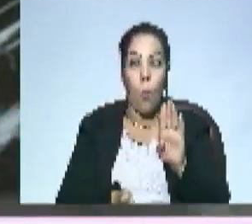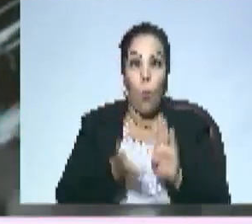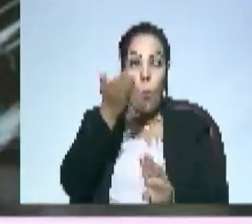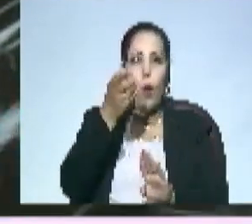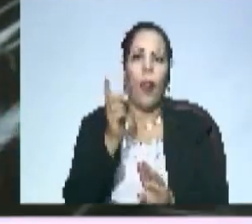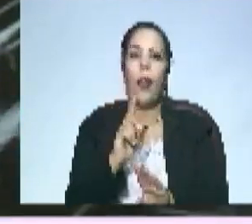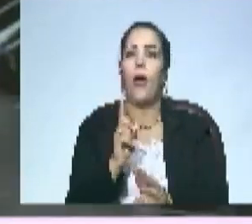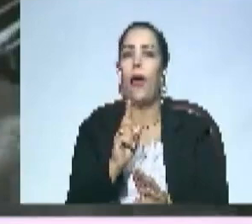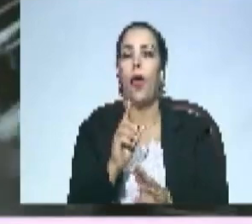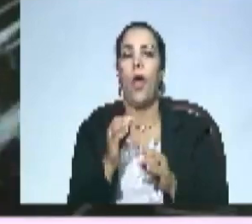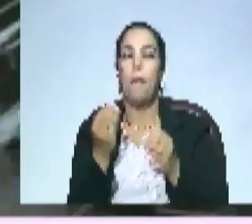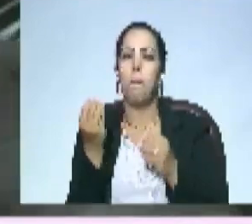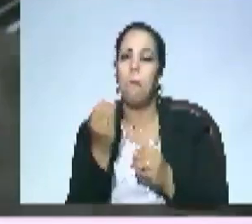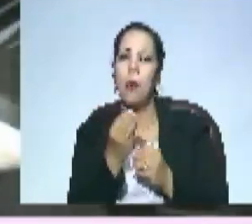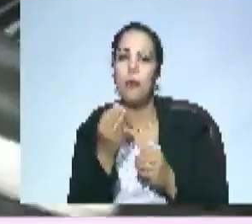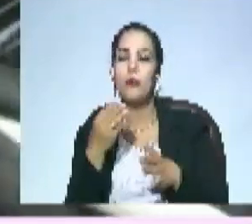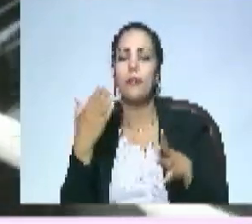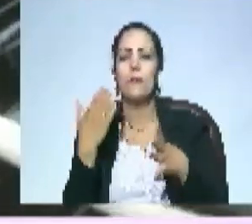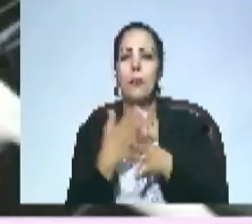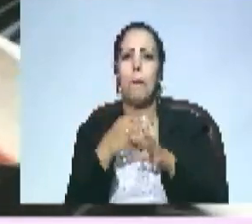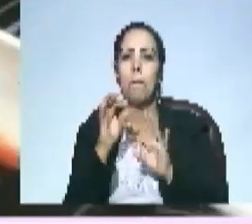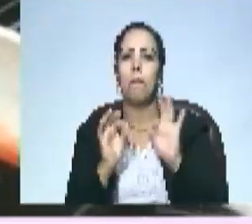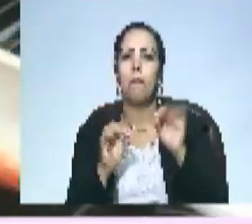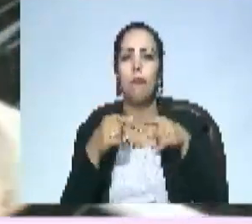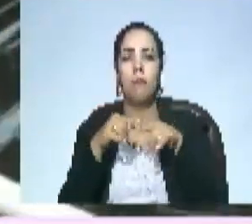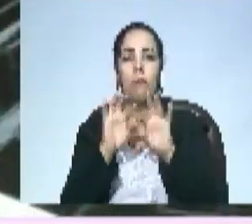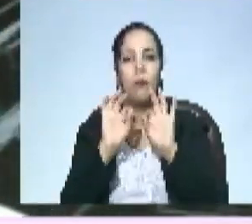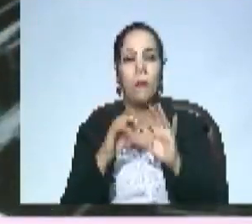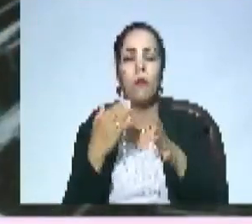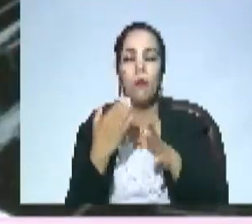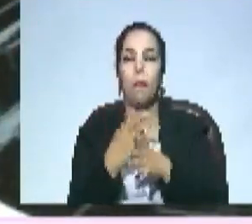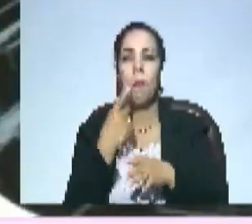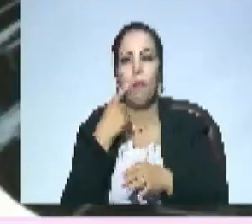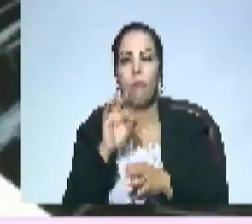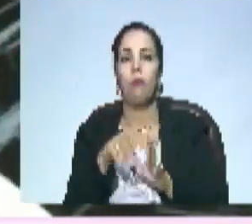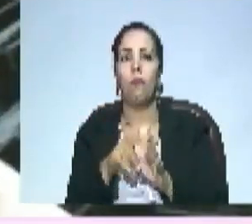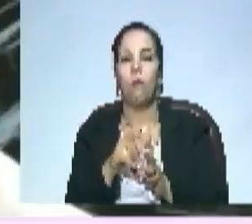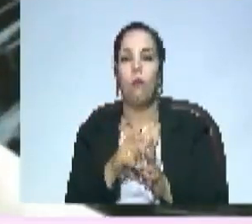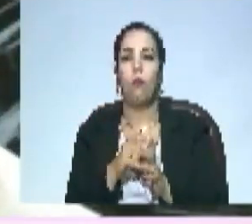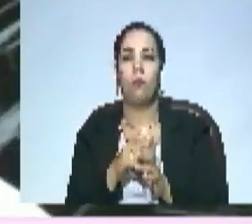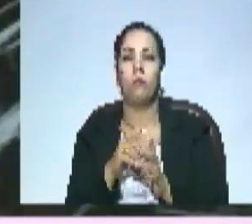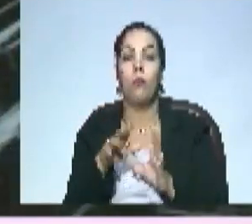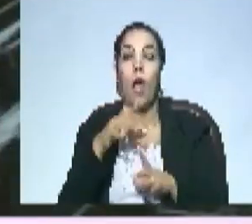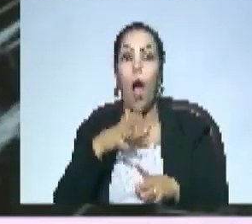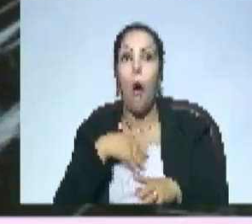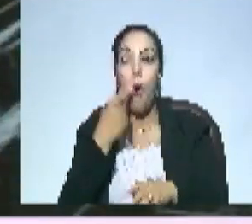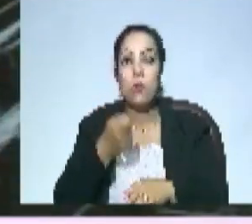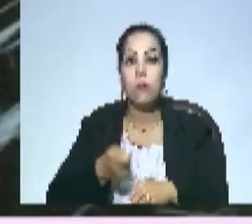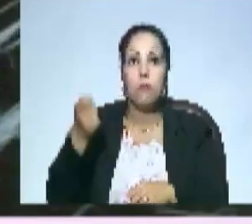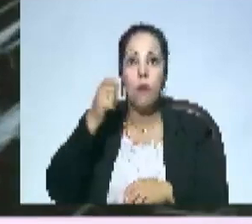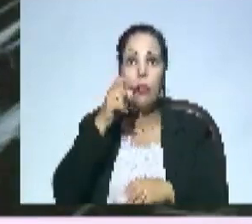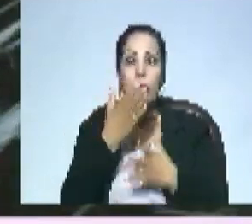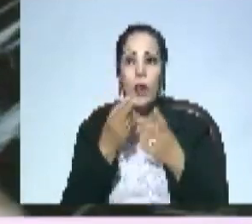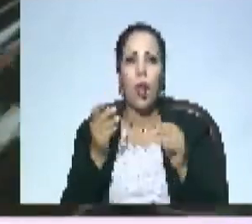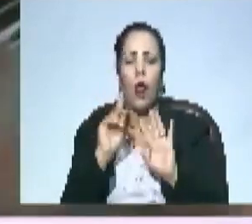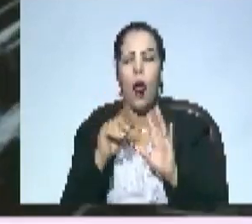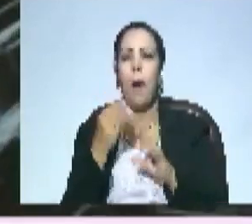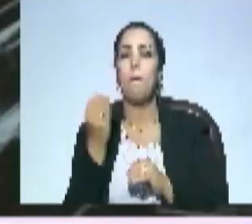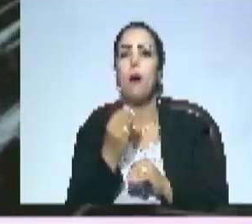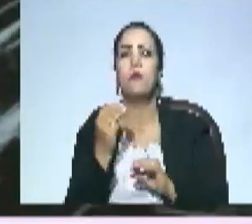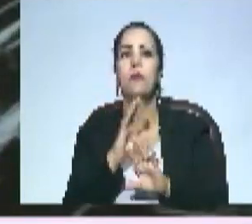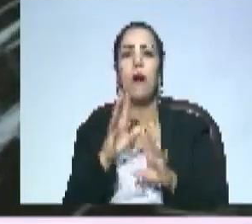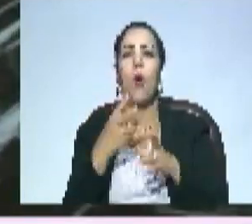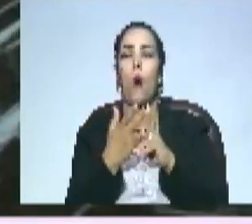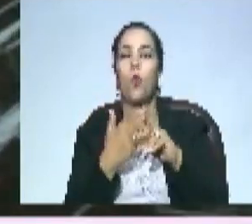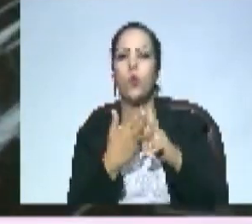فيها كتير عشان هي مش بتبقى يعني هي مش بتحتاج ميه مش بتحتاج بتحتاج ميه كتيره